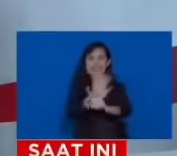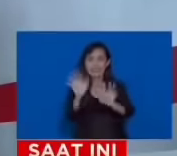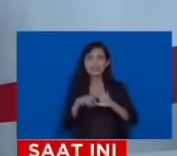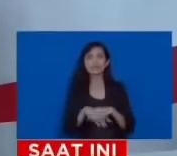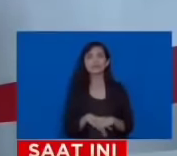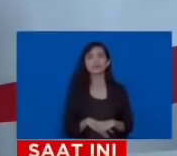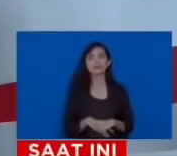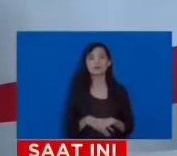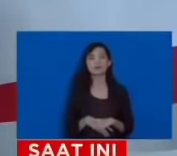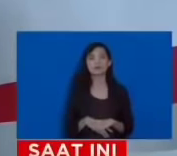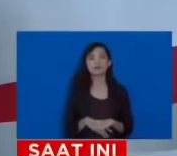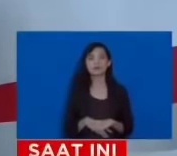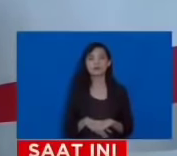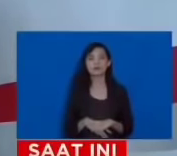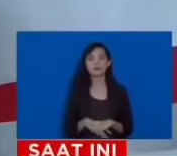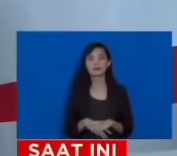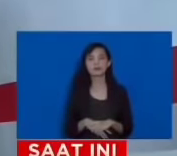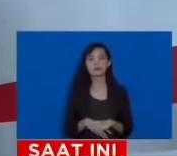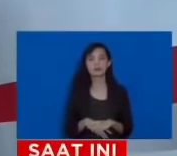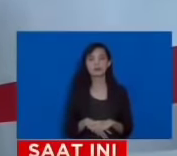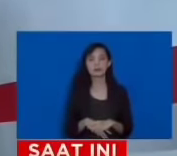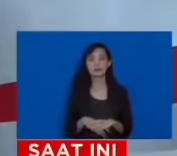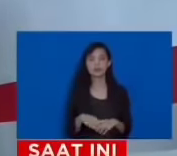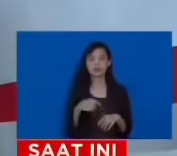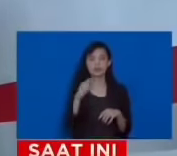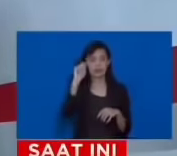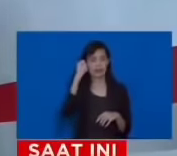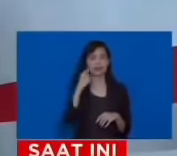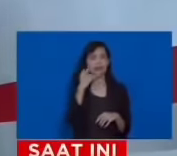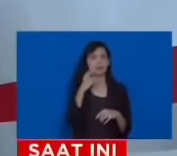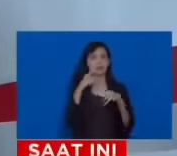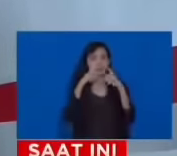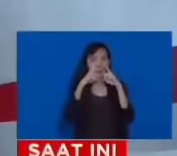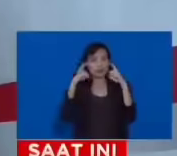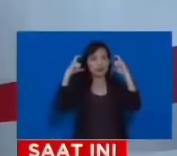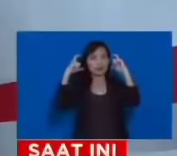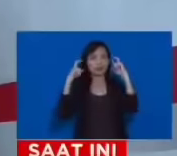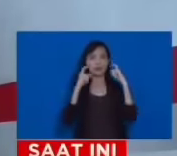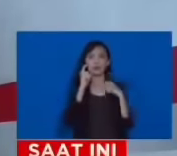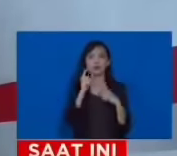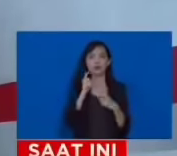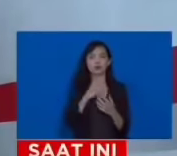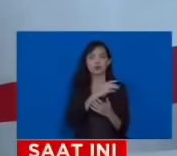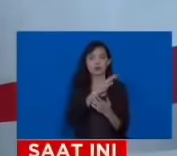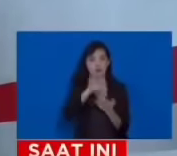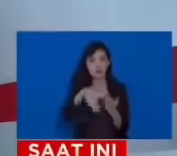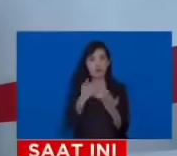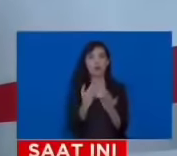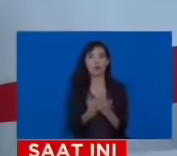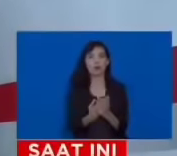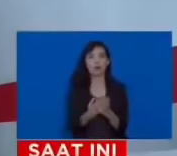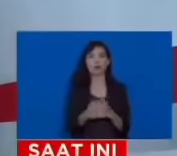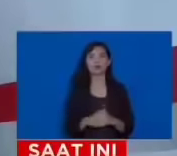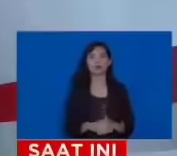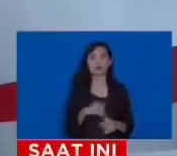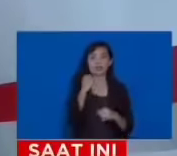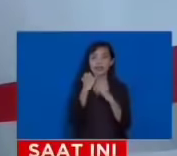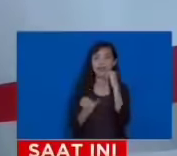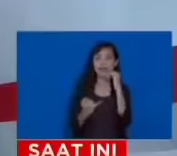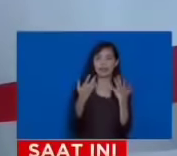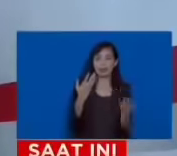sekali lagi, masker untuk semua. Yang terakhir, saudara-saudara sekalian,